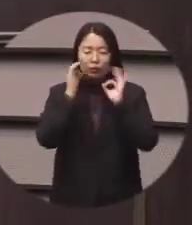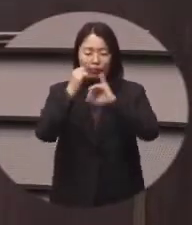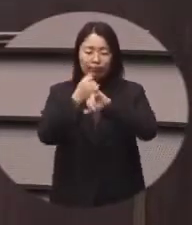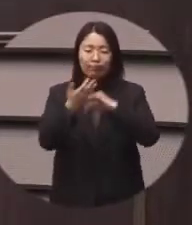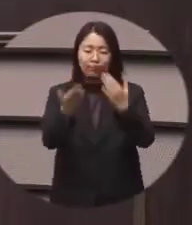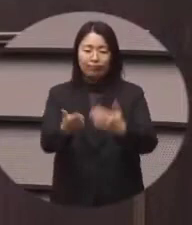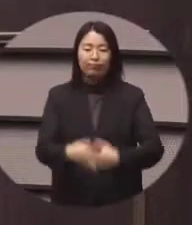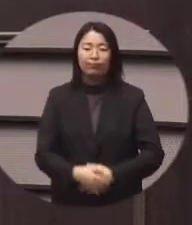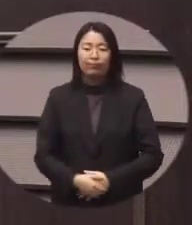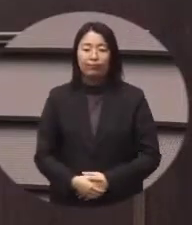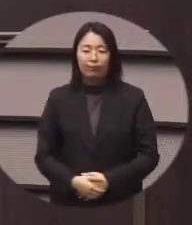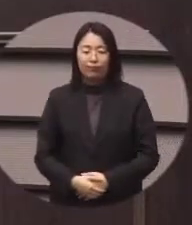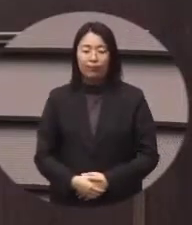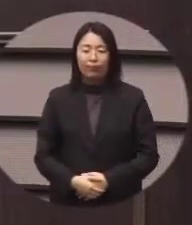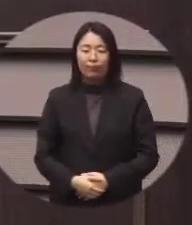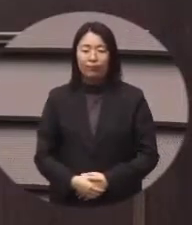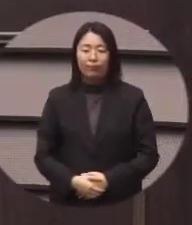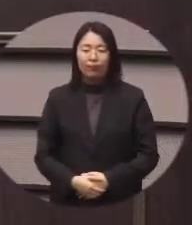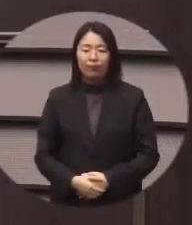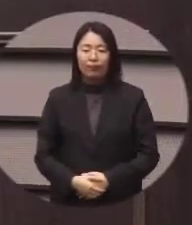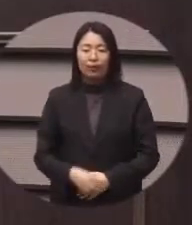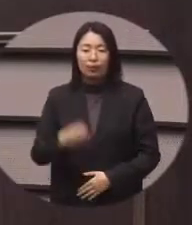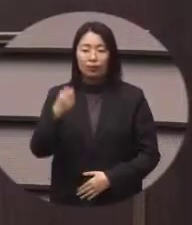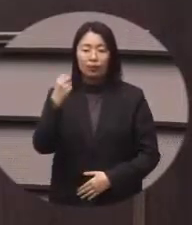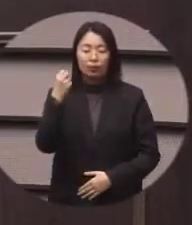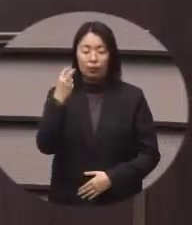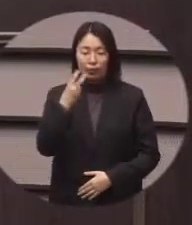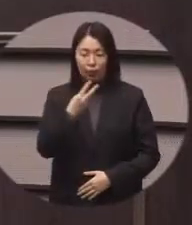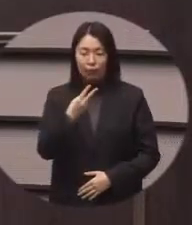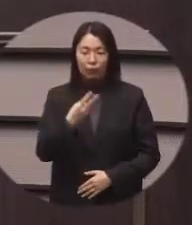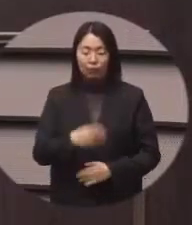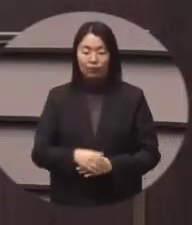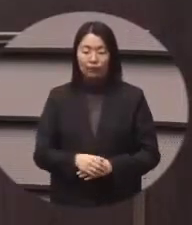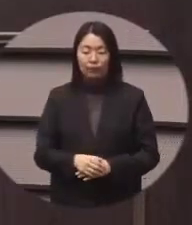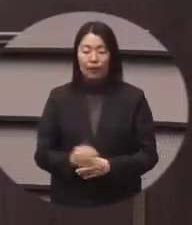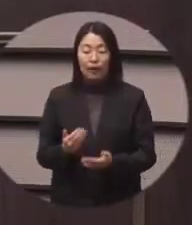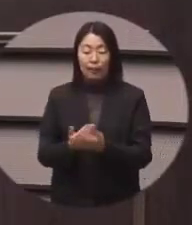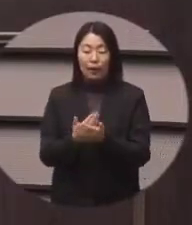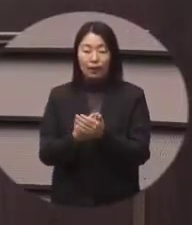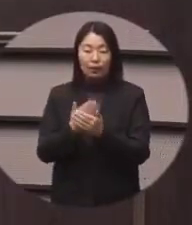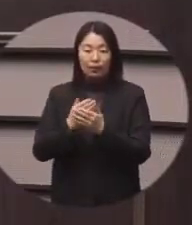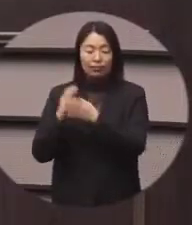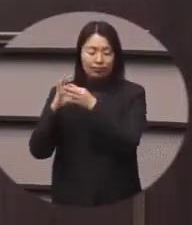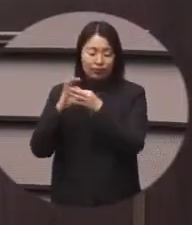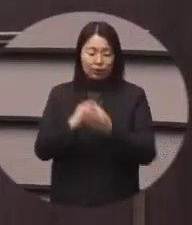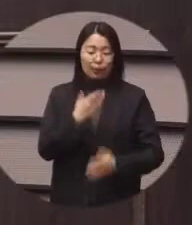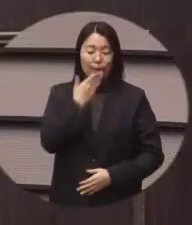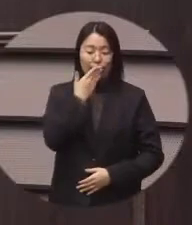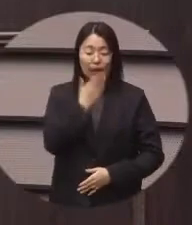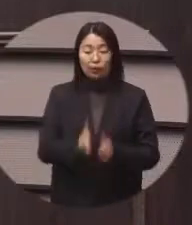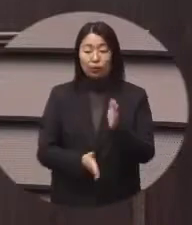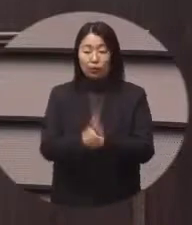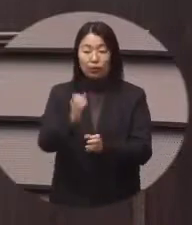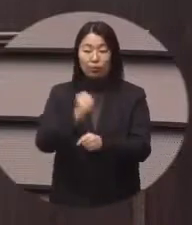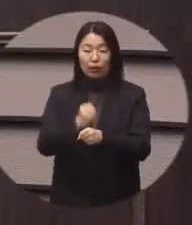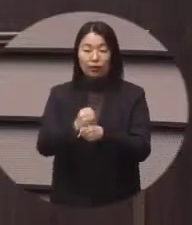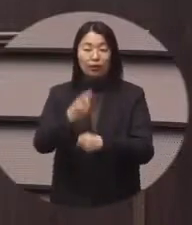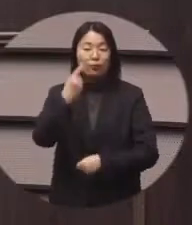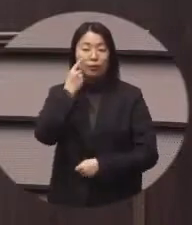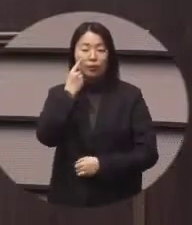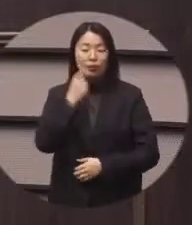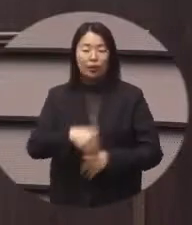여섯, 지속가능한 녹색 도시를 조성하겠습니다. 기후위기에 효과적인 대응을